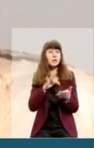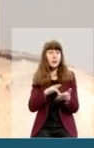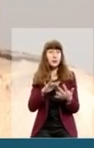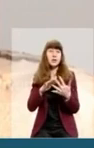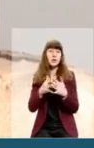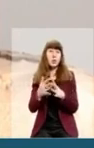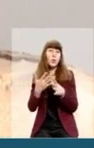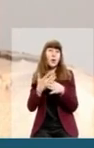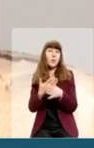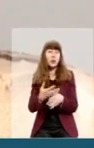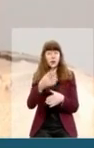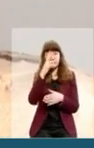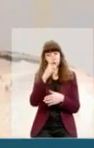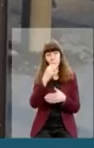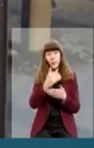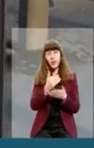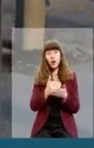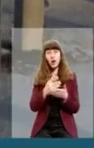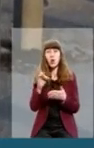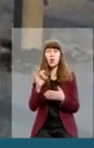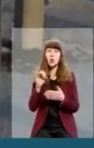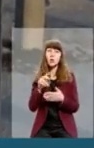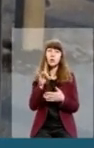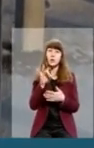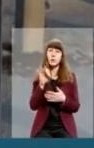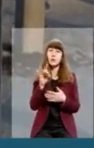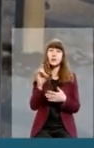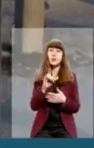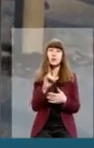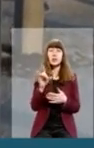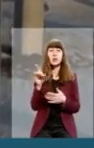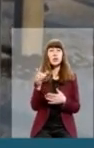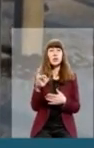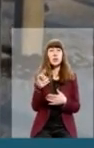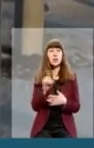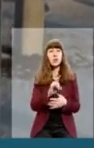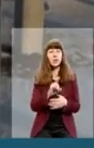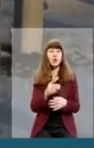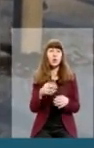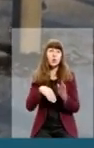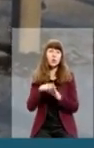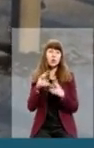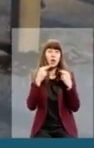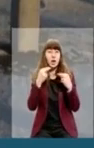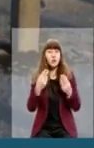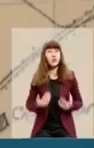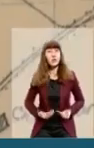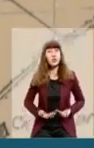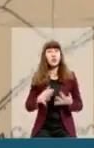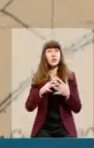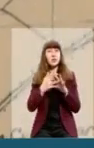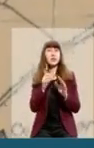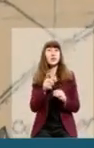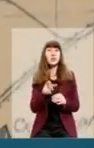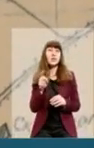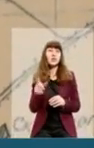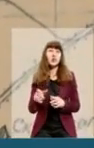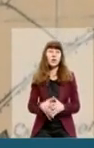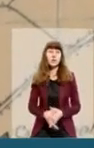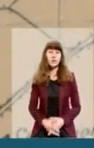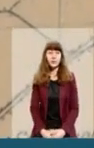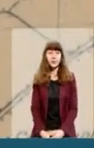центры и села помогает государственная программа целью которой является Улучшение качества жизни сельчан за счет